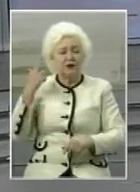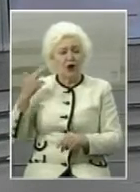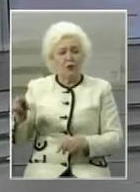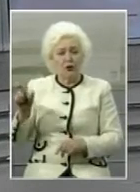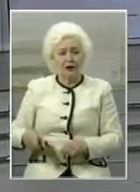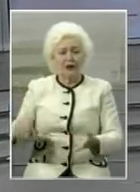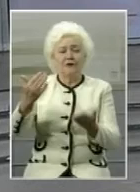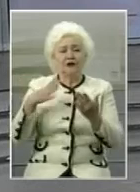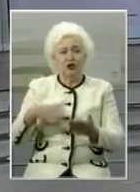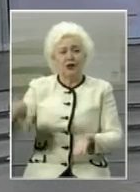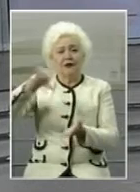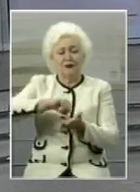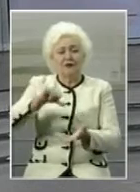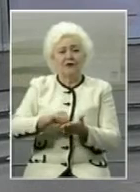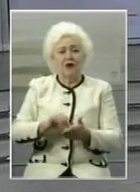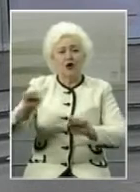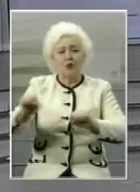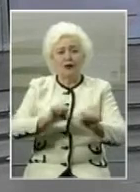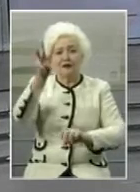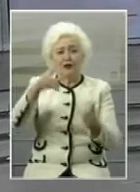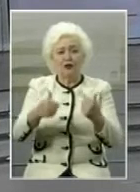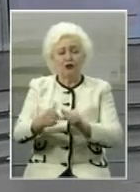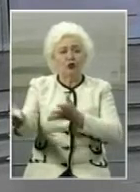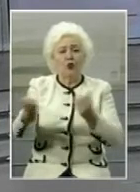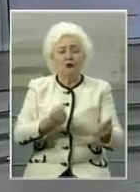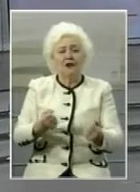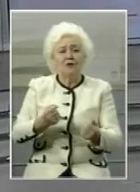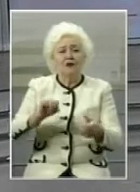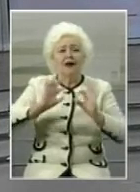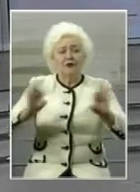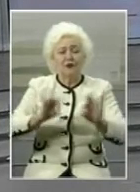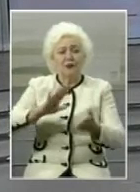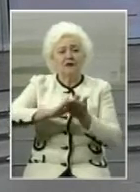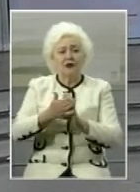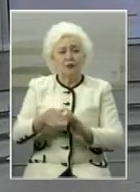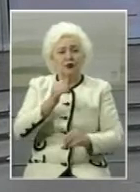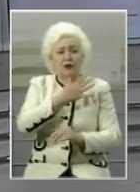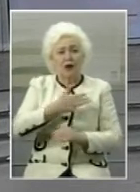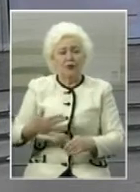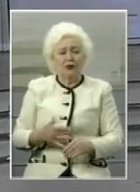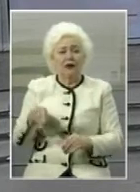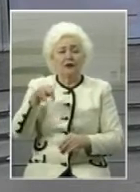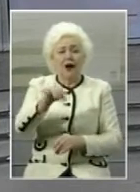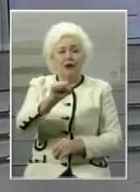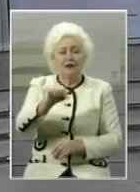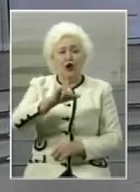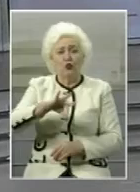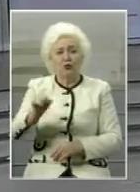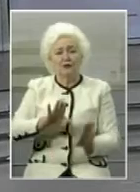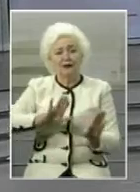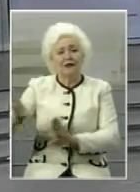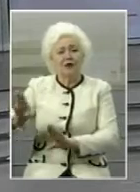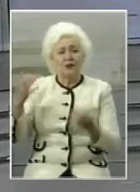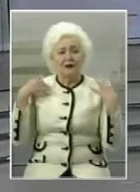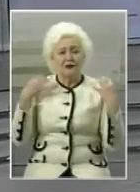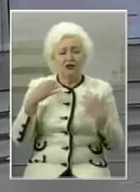чекали представників командування штабу, аби отримати інформацію про стан полонених. До них вийшов Андрій Урсул, заступник начальника